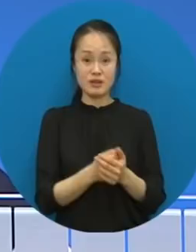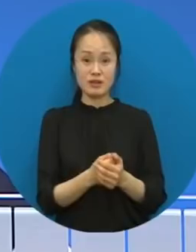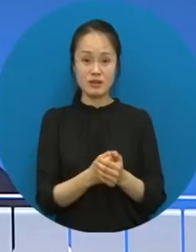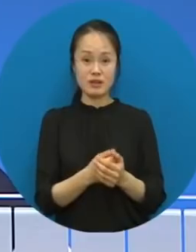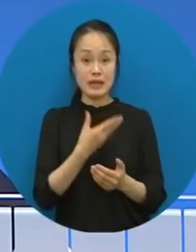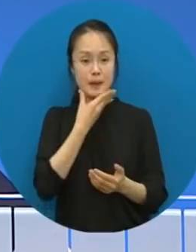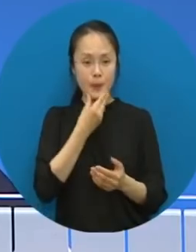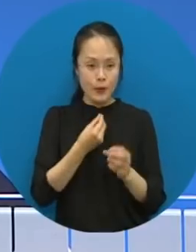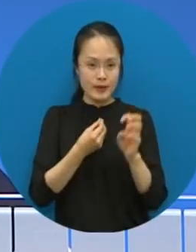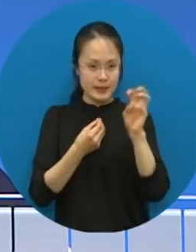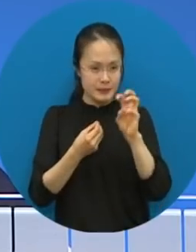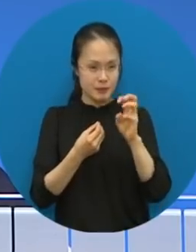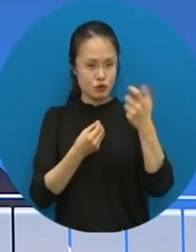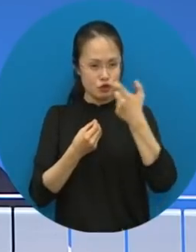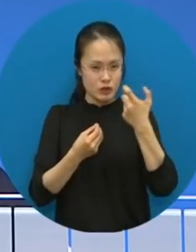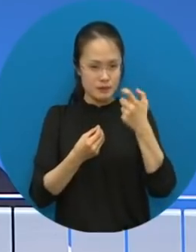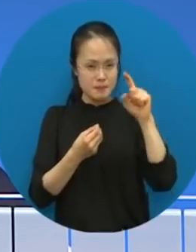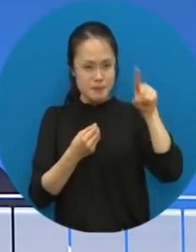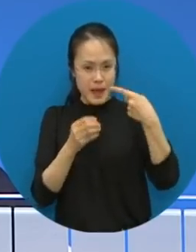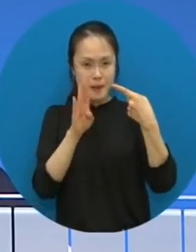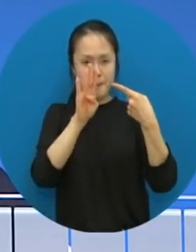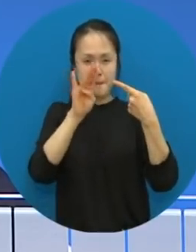주시옵소서.